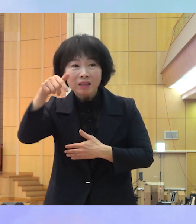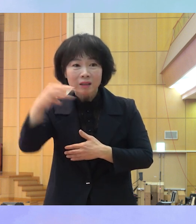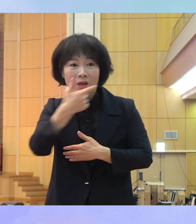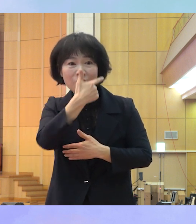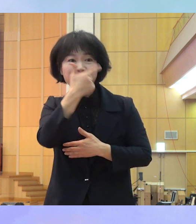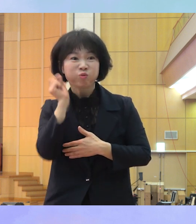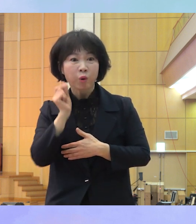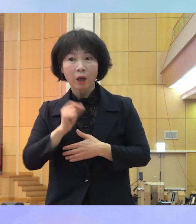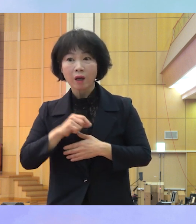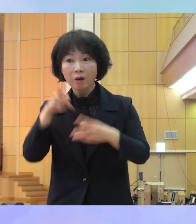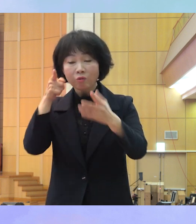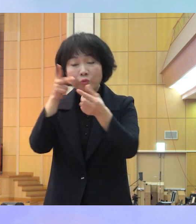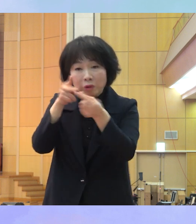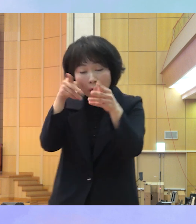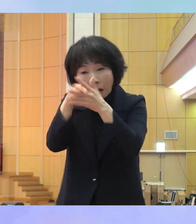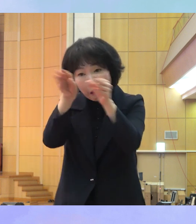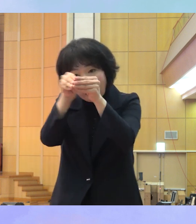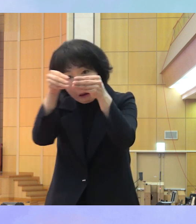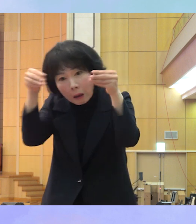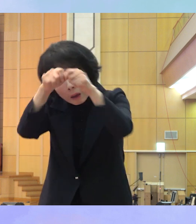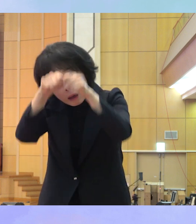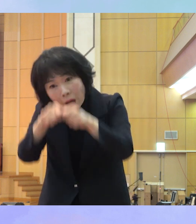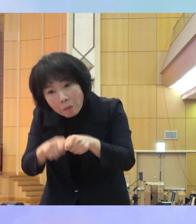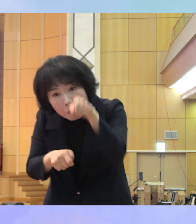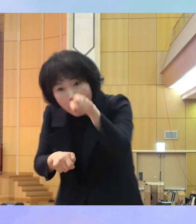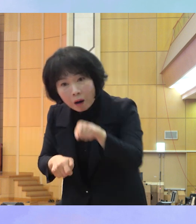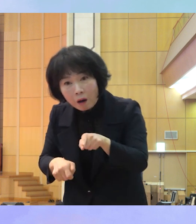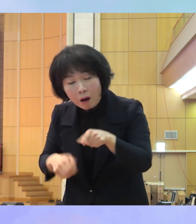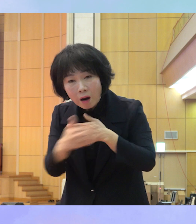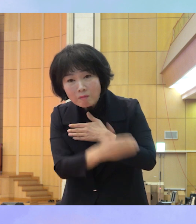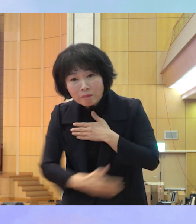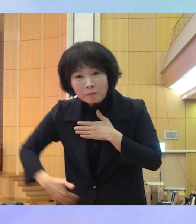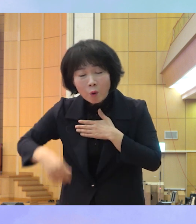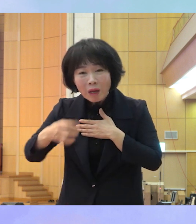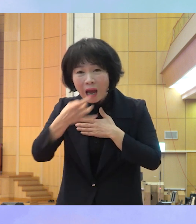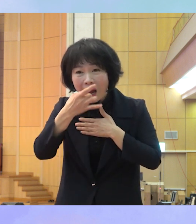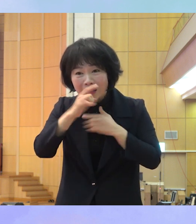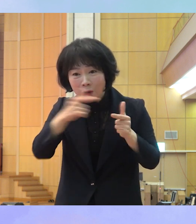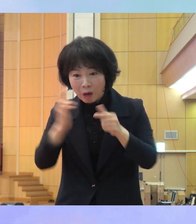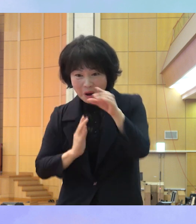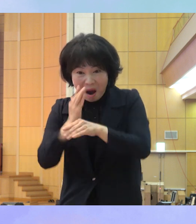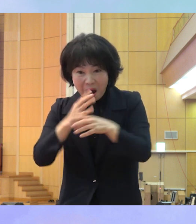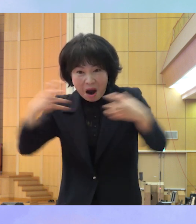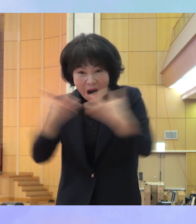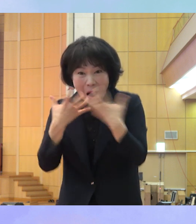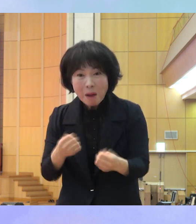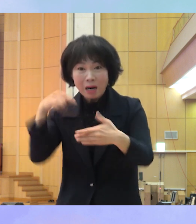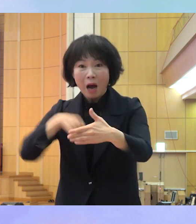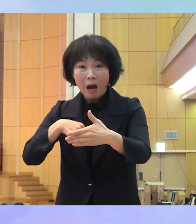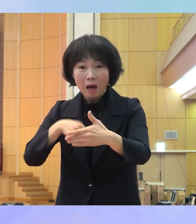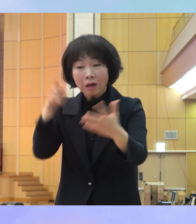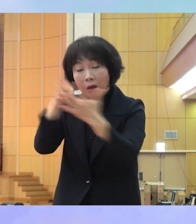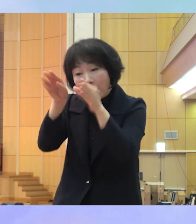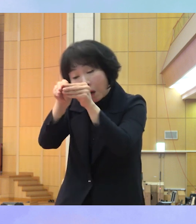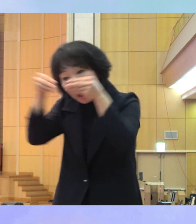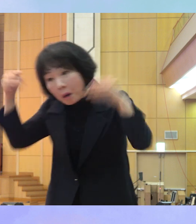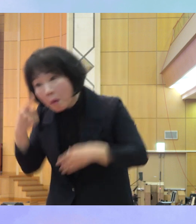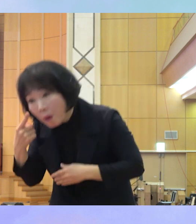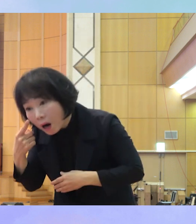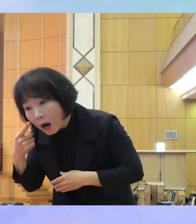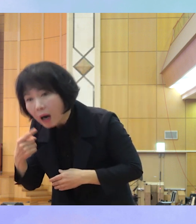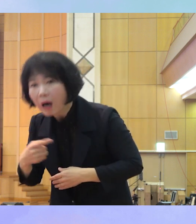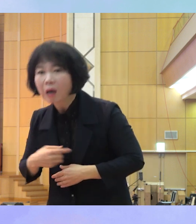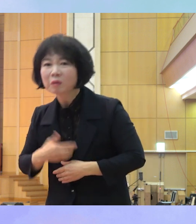탄수화물은 너무 넘쳐나고, 그리고 여러분 속에 비타민과 미네랄이 부족하다는 거예요.